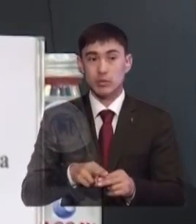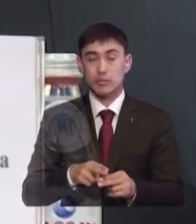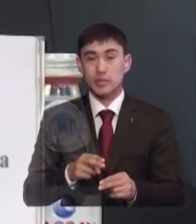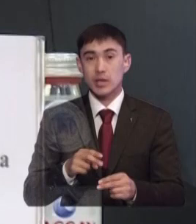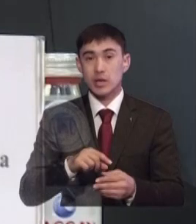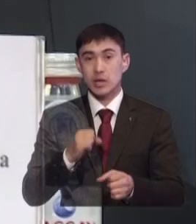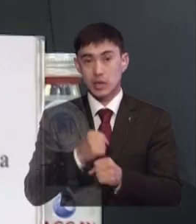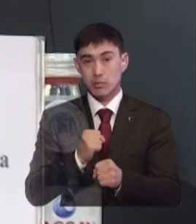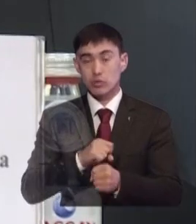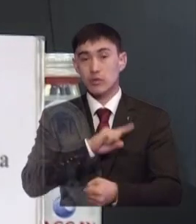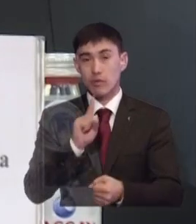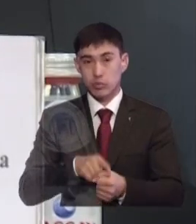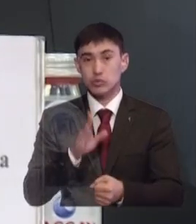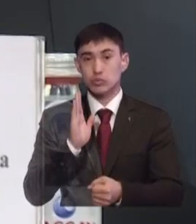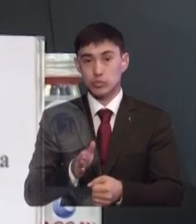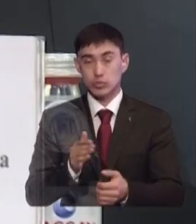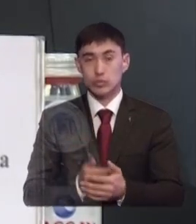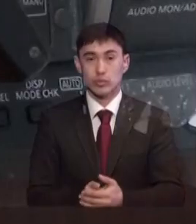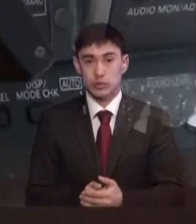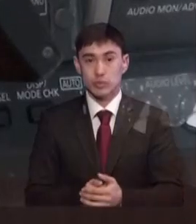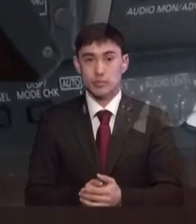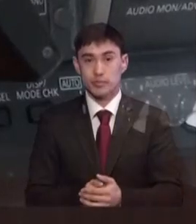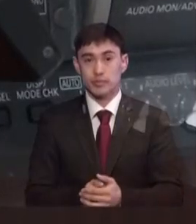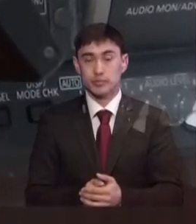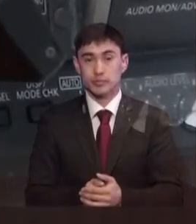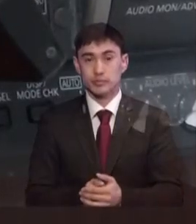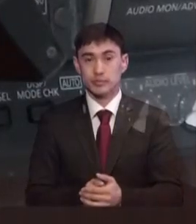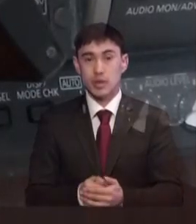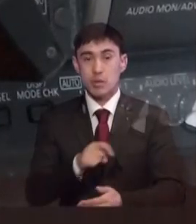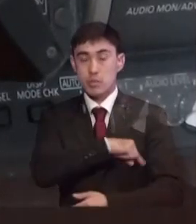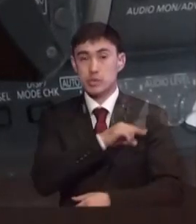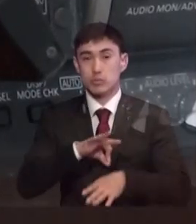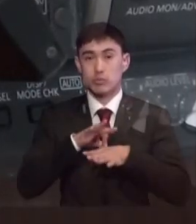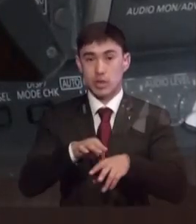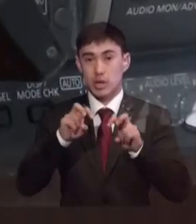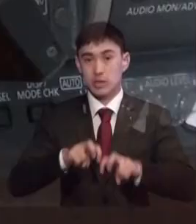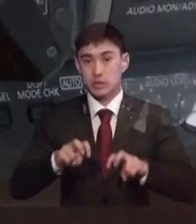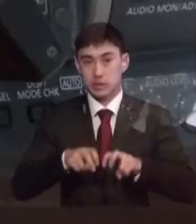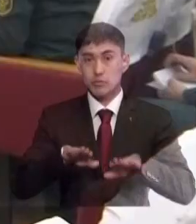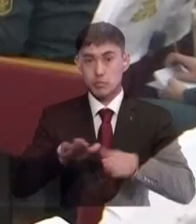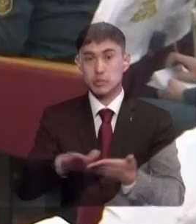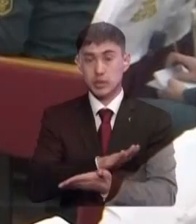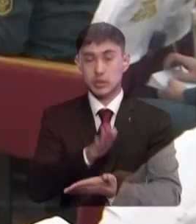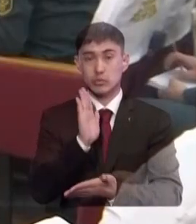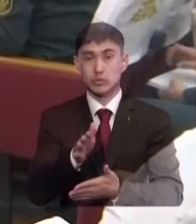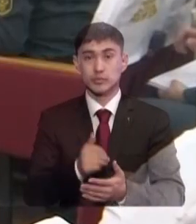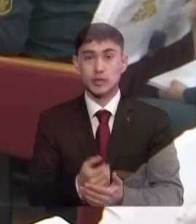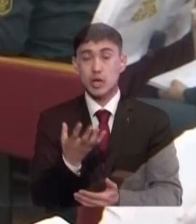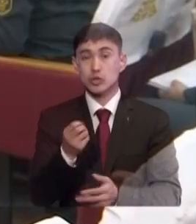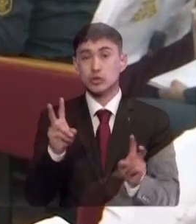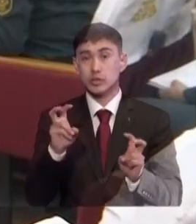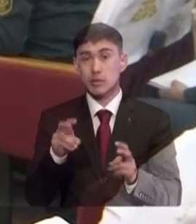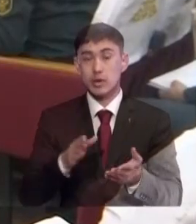проработается вопрос, будем освидетель, вот это медосмотр будет проходить все бесплатно. Еще одна